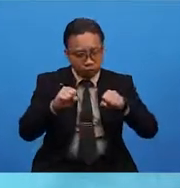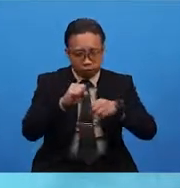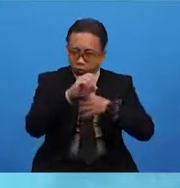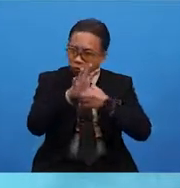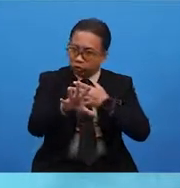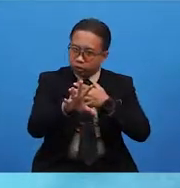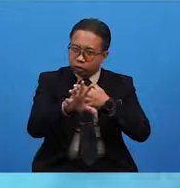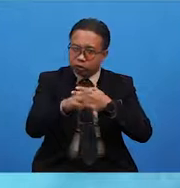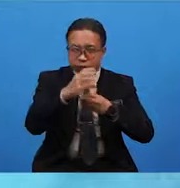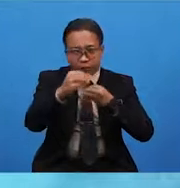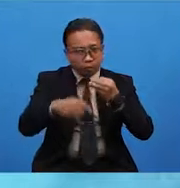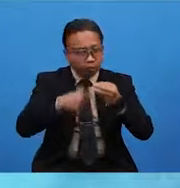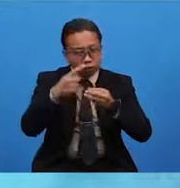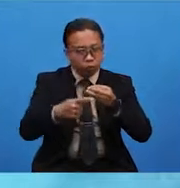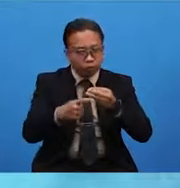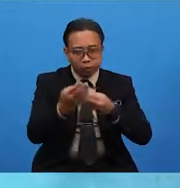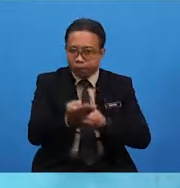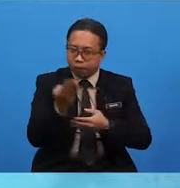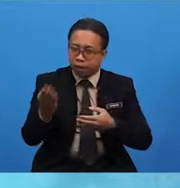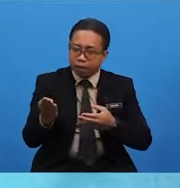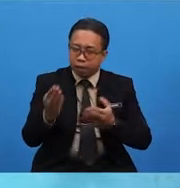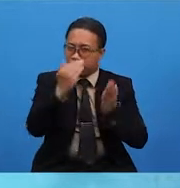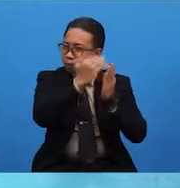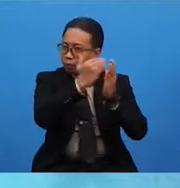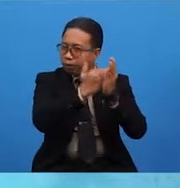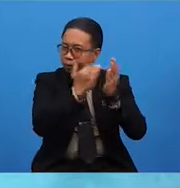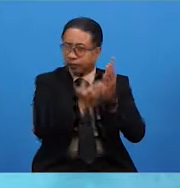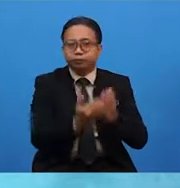maklumat produk dengan lebih terperinci